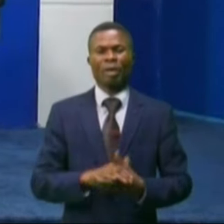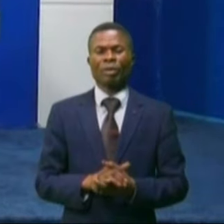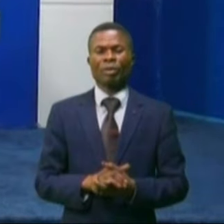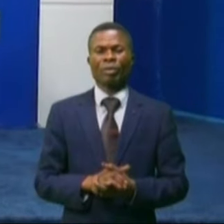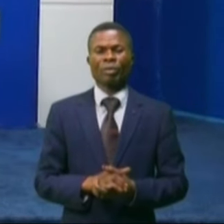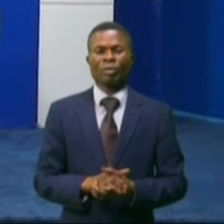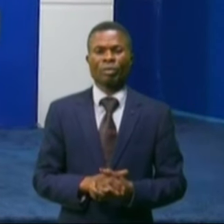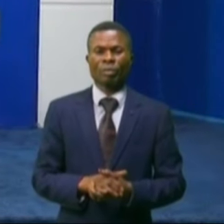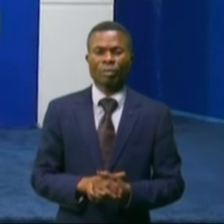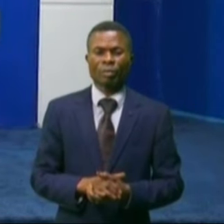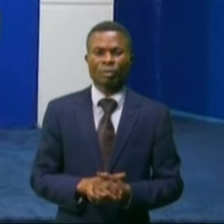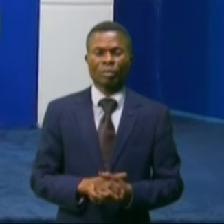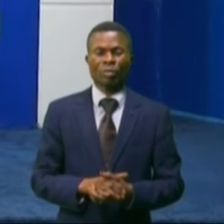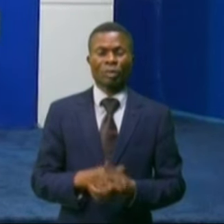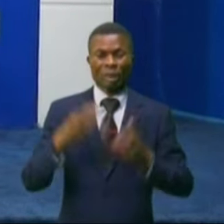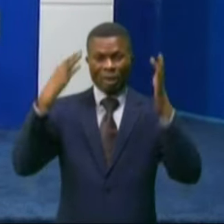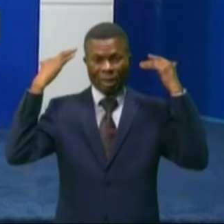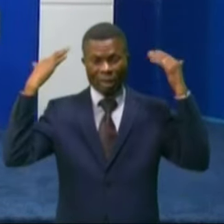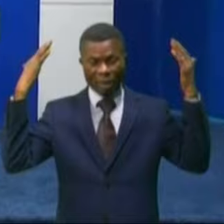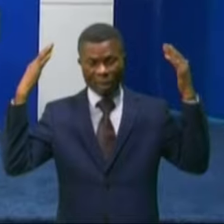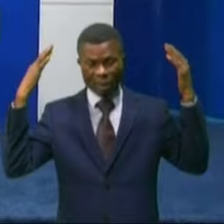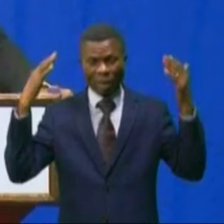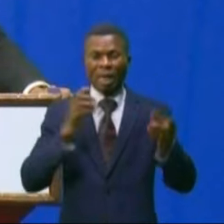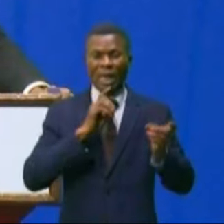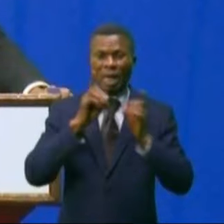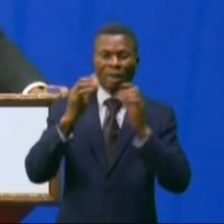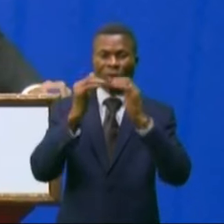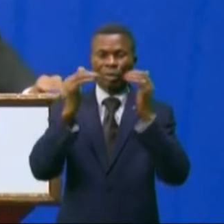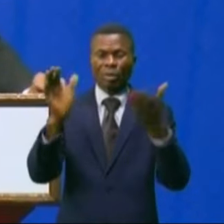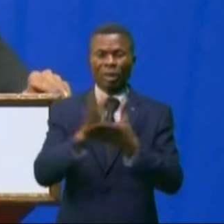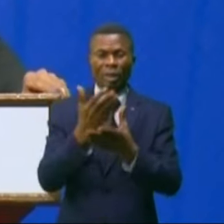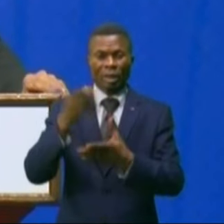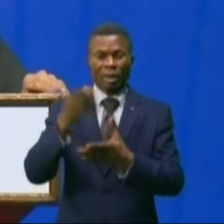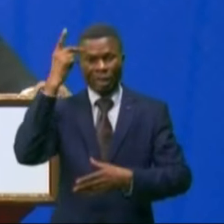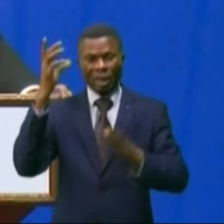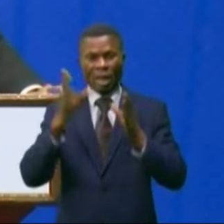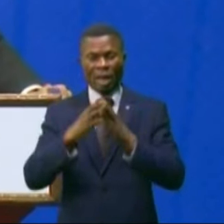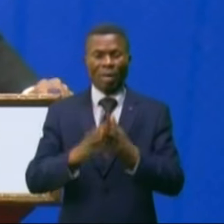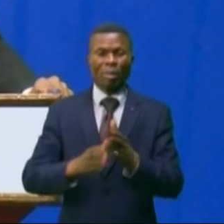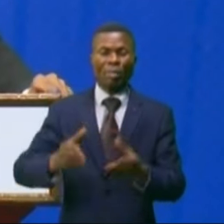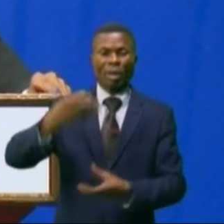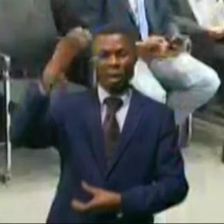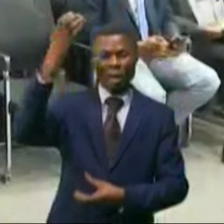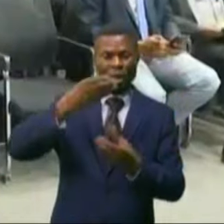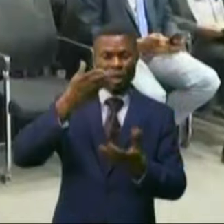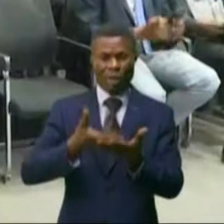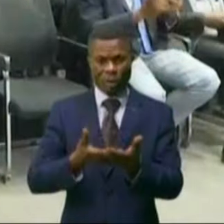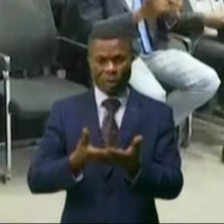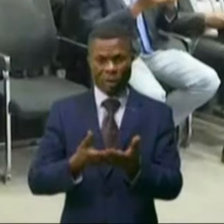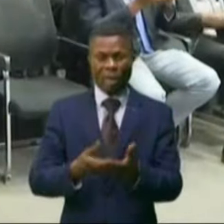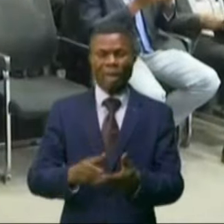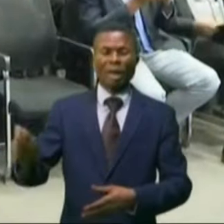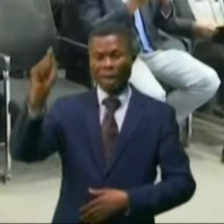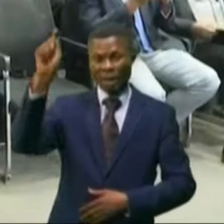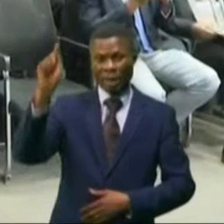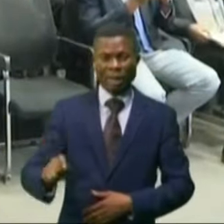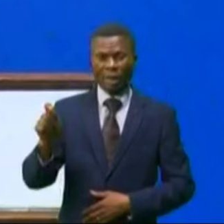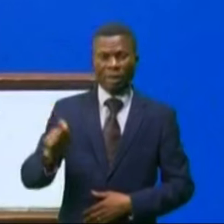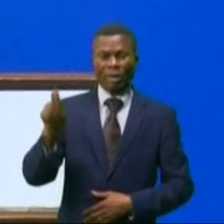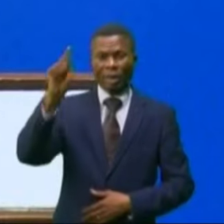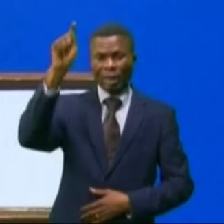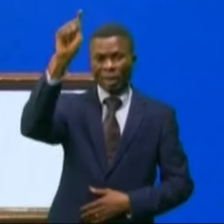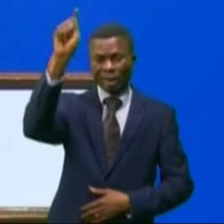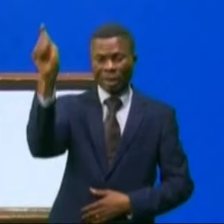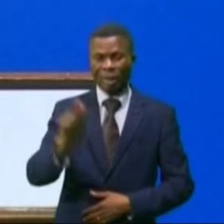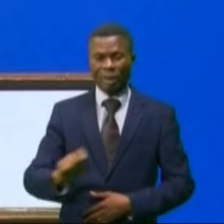Coupant court à la polémique au sujet du prétendu dialogue de paix entre Kinshasa et Kigali en Tanzanie, Thérèse Kayikwamba, ministre d'État, ministre des